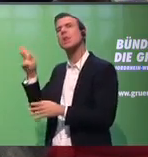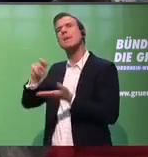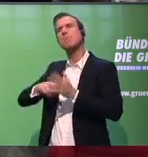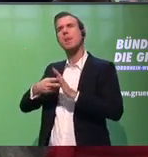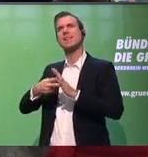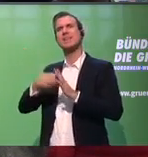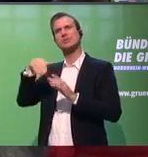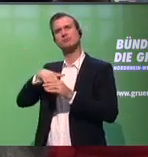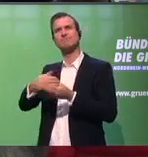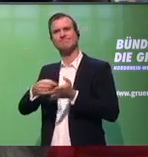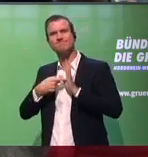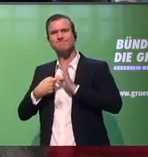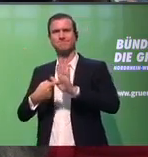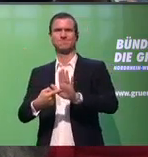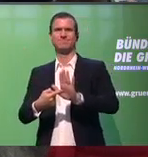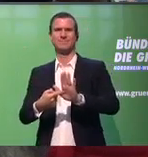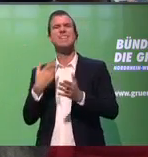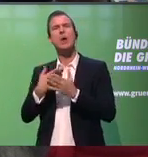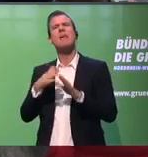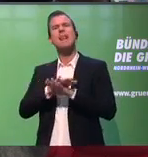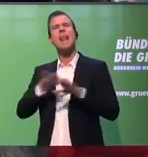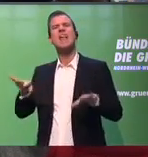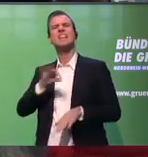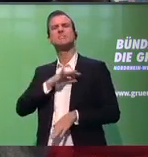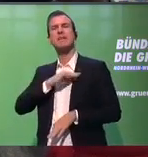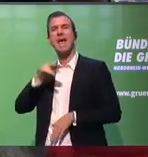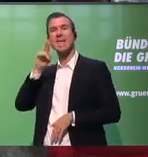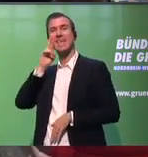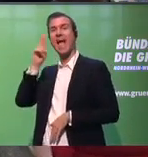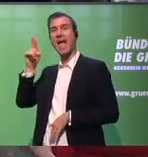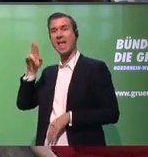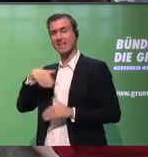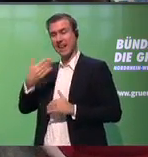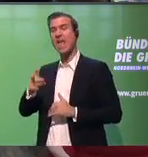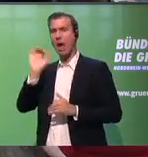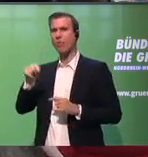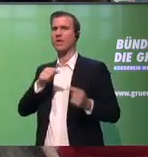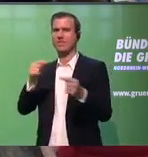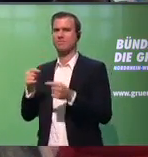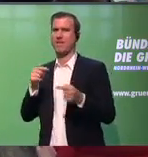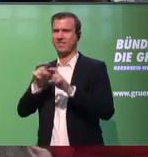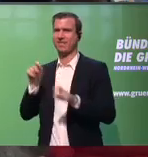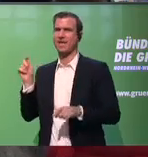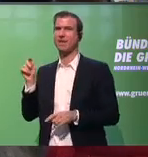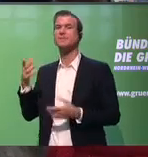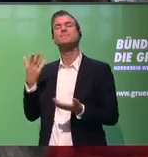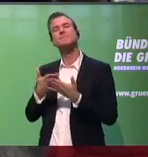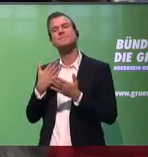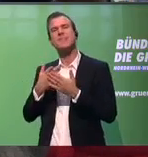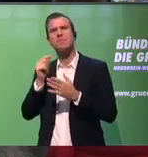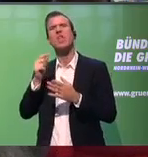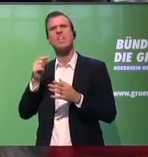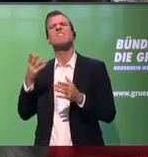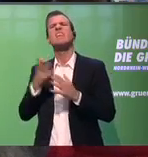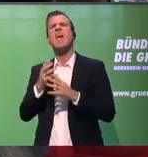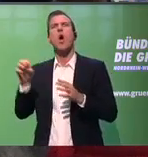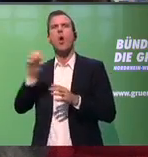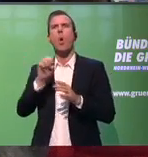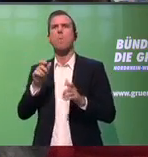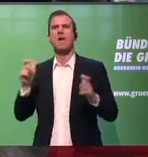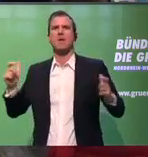Botschaft beinhalten. Da werden wir nachher bei unserem Landesparteirat auch noch zu einer Debatte bekommen, nämlich das Bild von der Festung